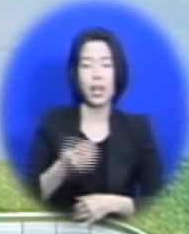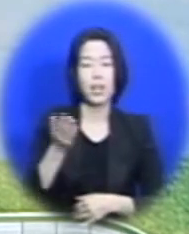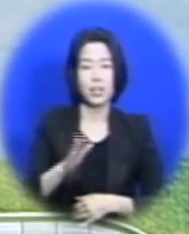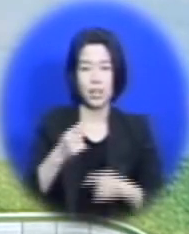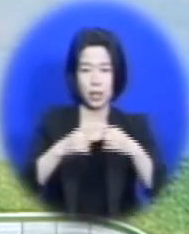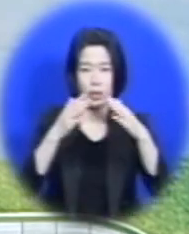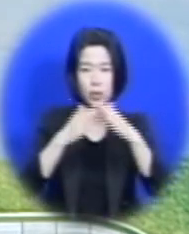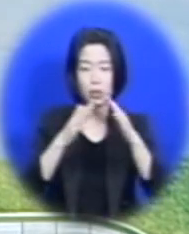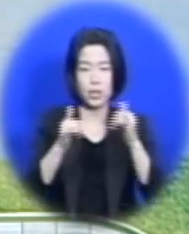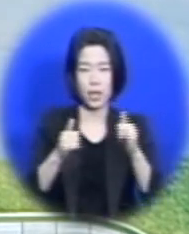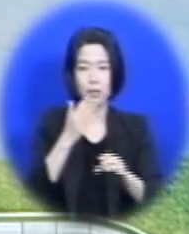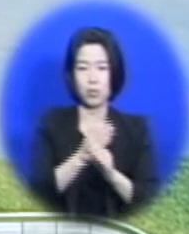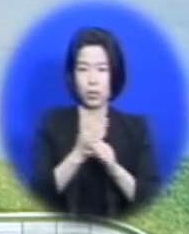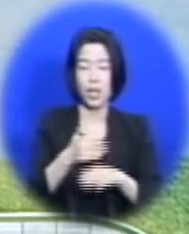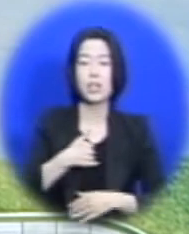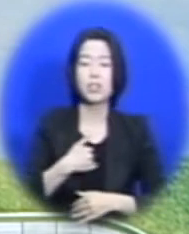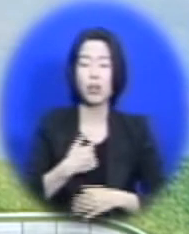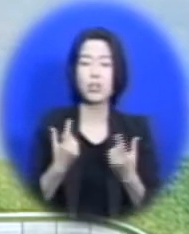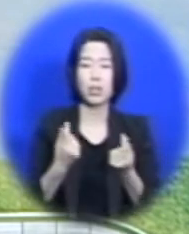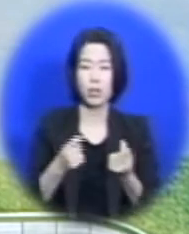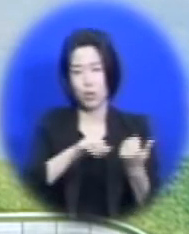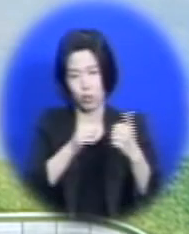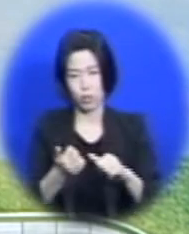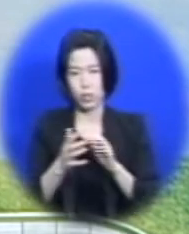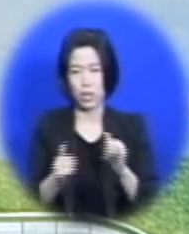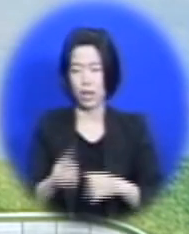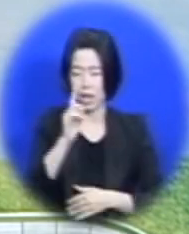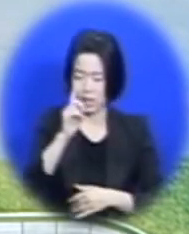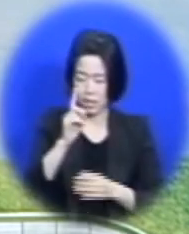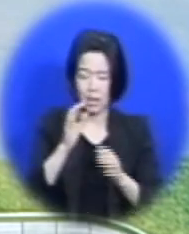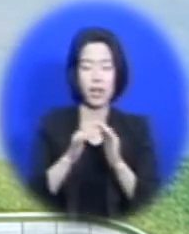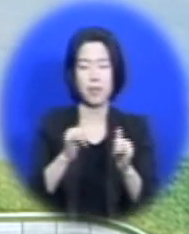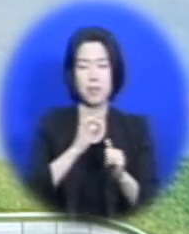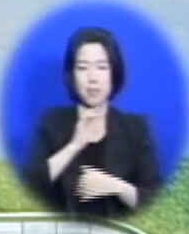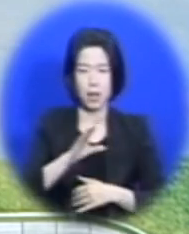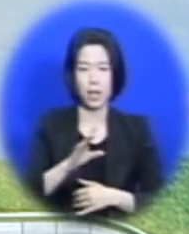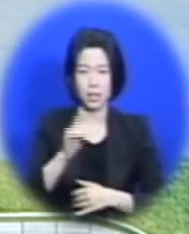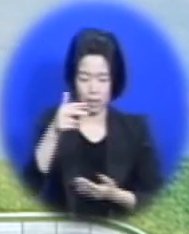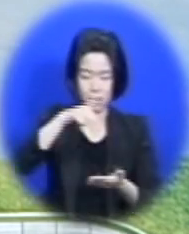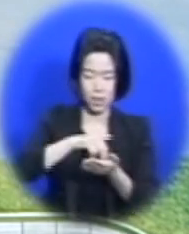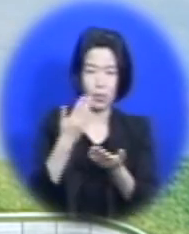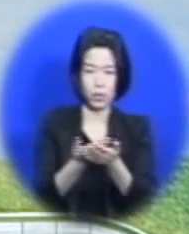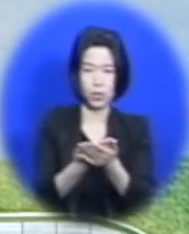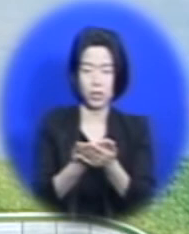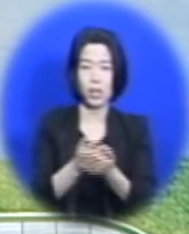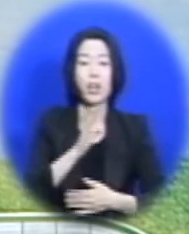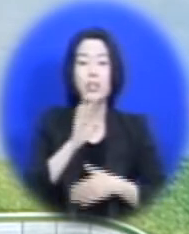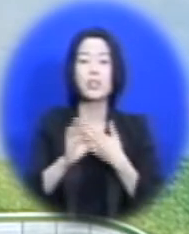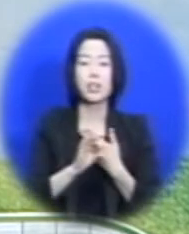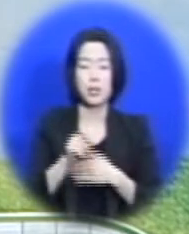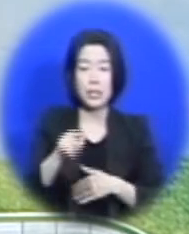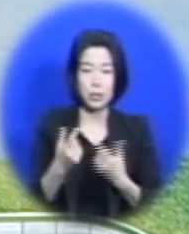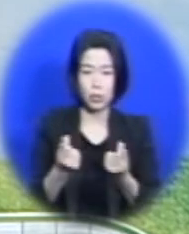중에 저처럼 이렇게 죽은 사람 한 사람만, 한 사람만 세워주세요. 그러면 그와